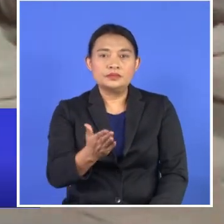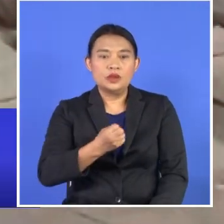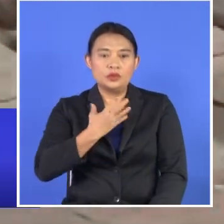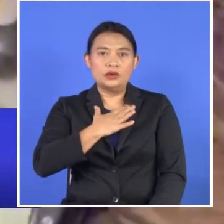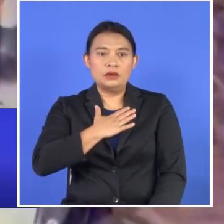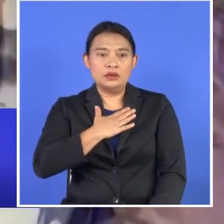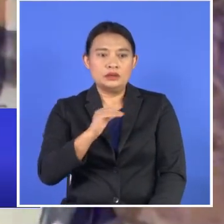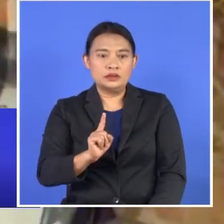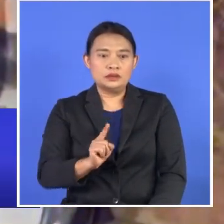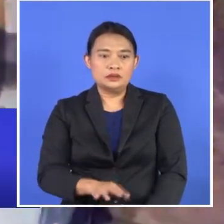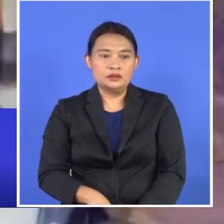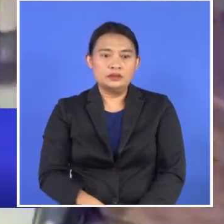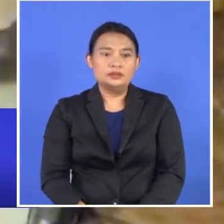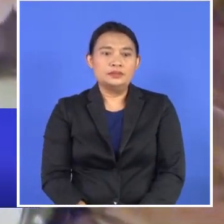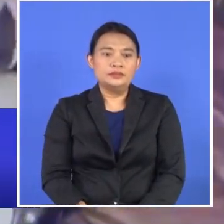ย